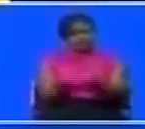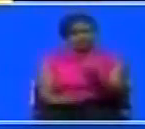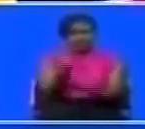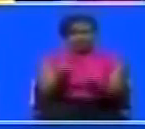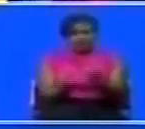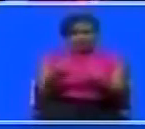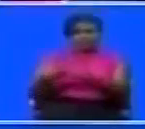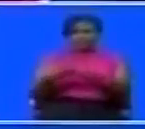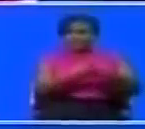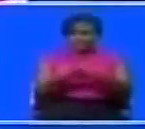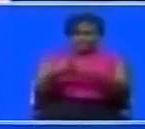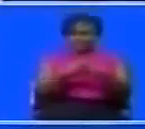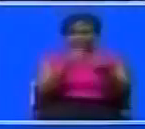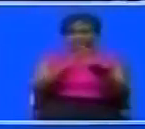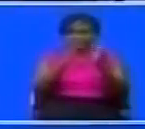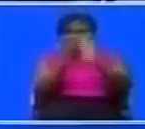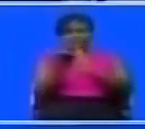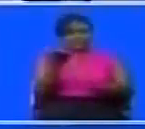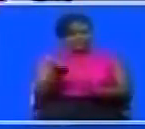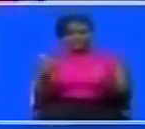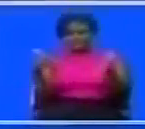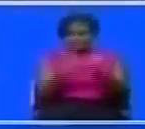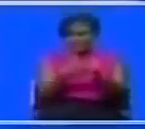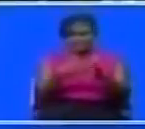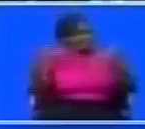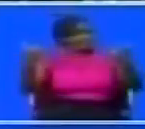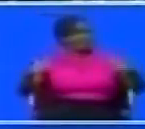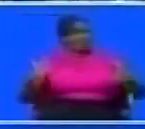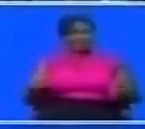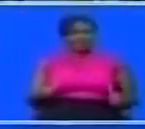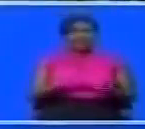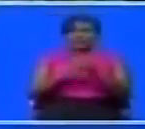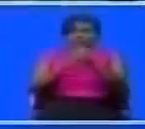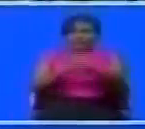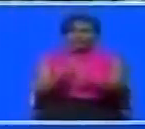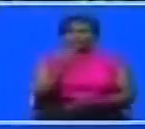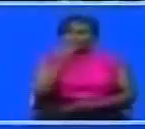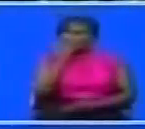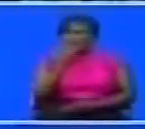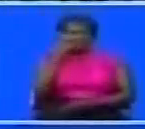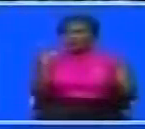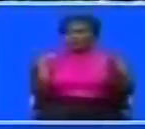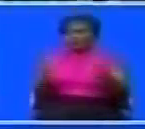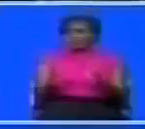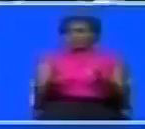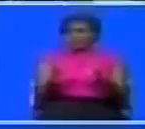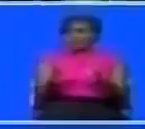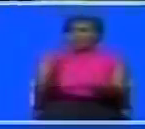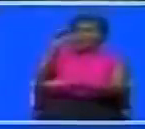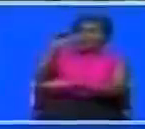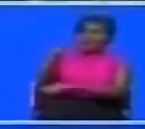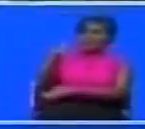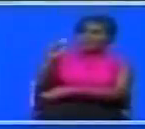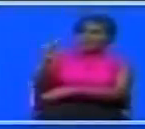huku changamoto zinazomkumba zikionekana kutokoma. Hivi karibuni kiongozi wa chama cha NARC Kenya Martha Karua ametoa wito